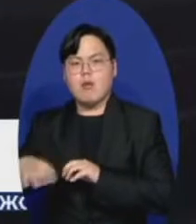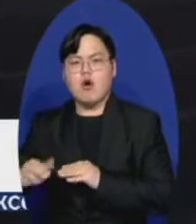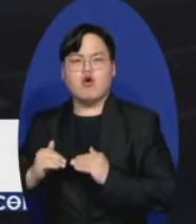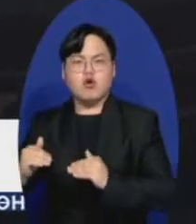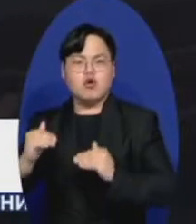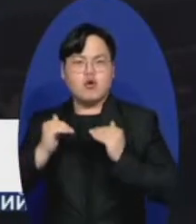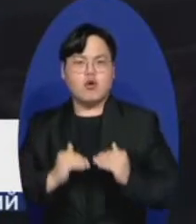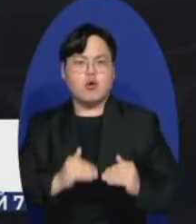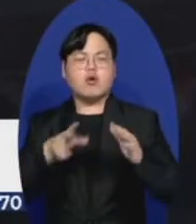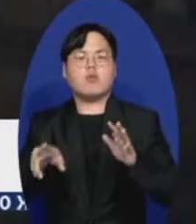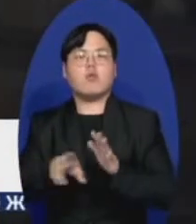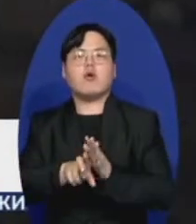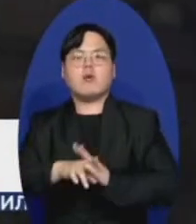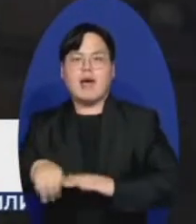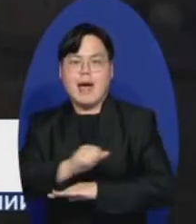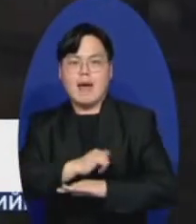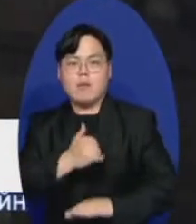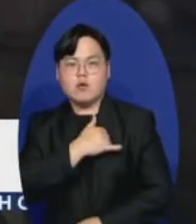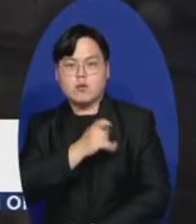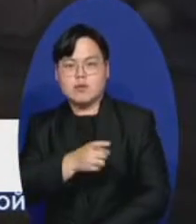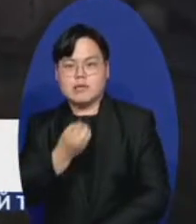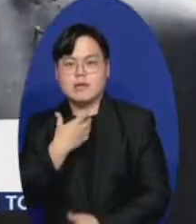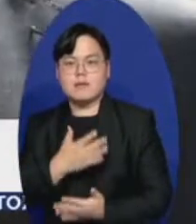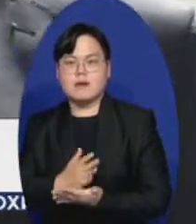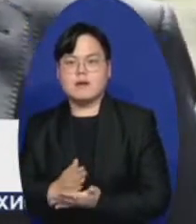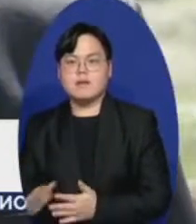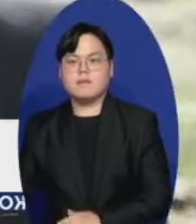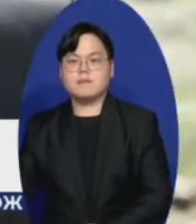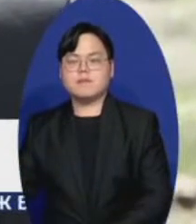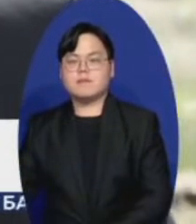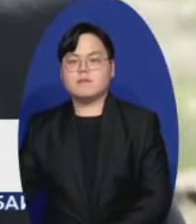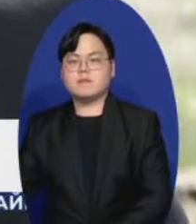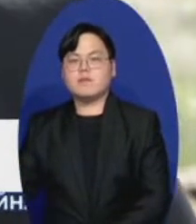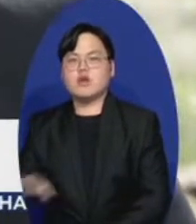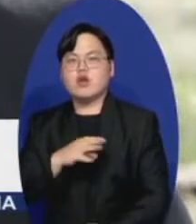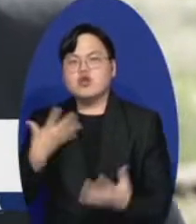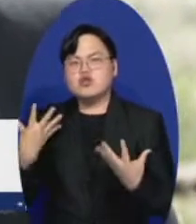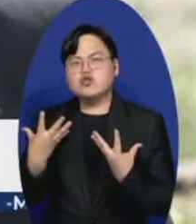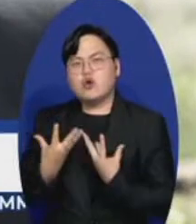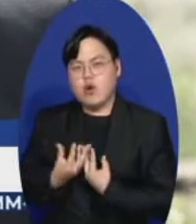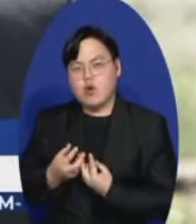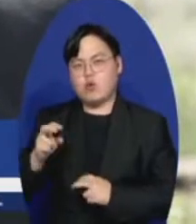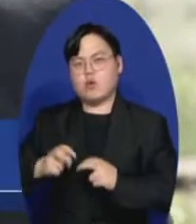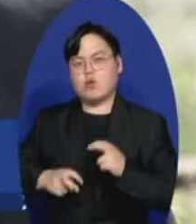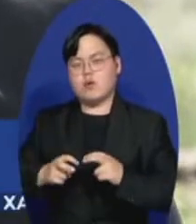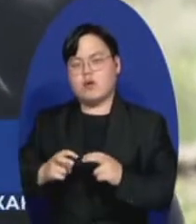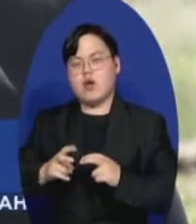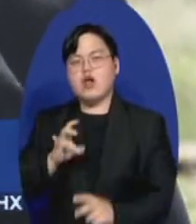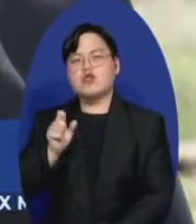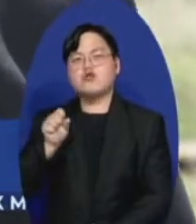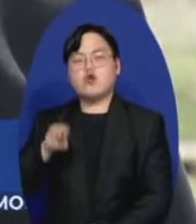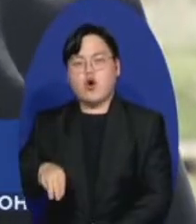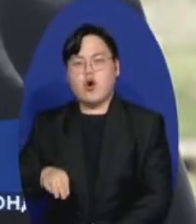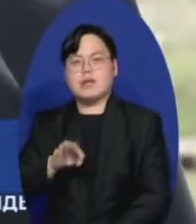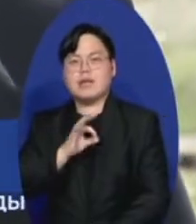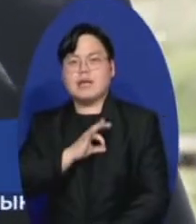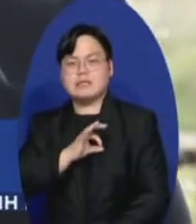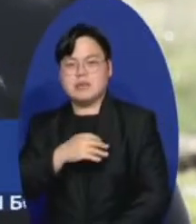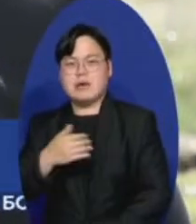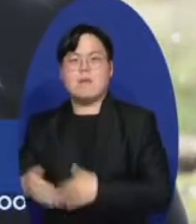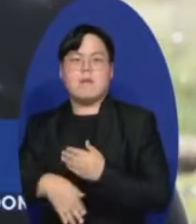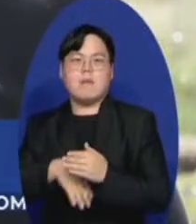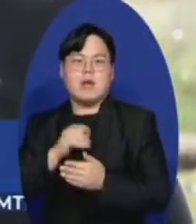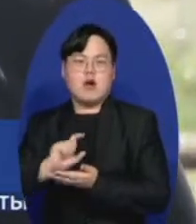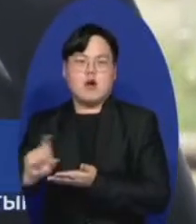байгааг орон нутгийн удирдлагууд онцоллоо. Цөөн ихтгэл үйлдвэр байгаа. Бид нар ч одоо нэмээ үйлдвэр шингээж гаргаж байгаа. Ялангуяа